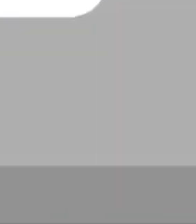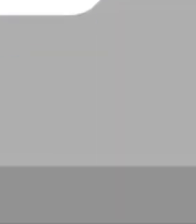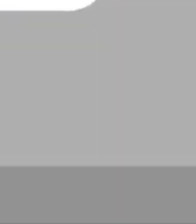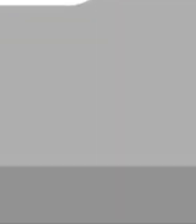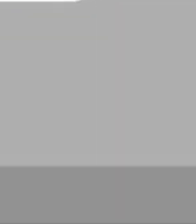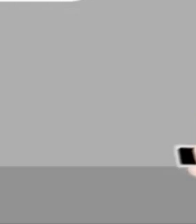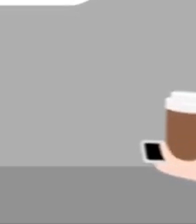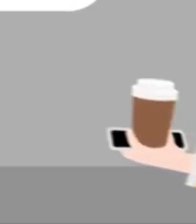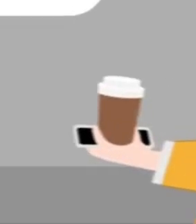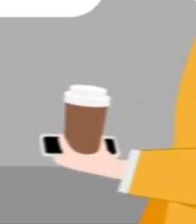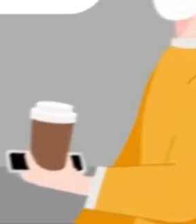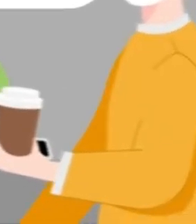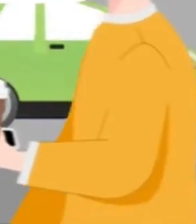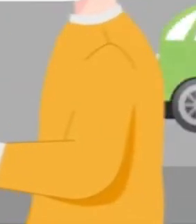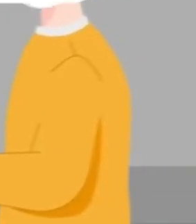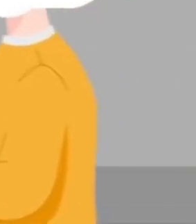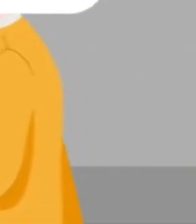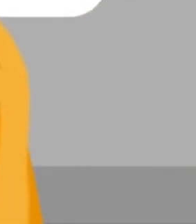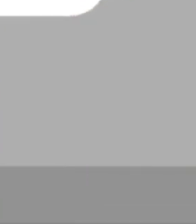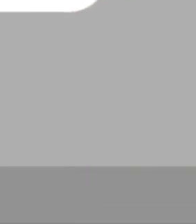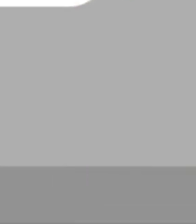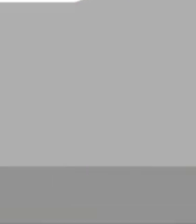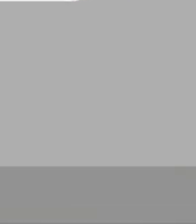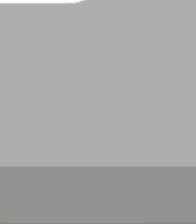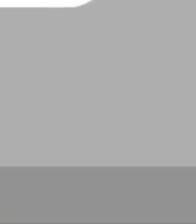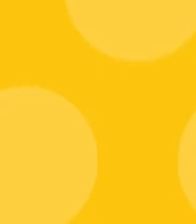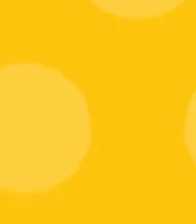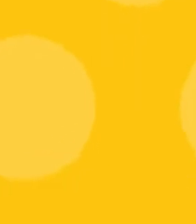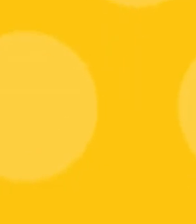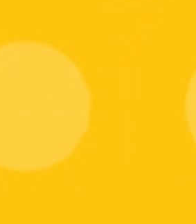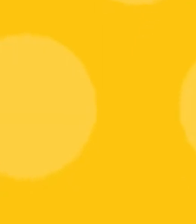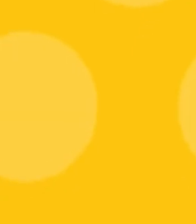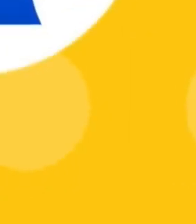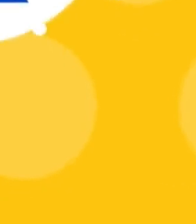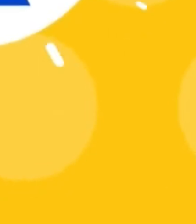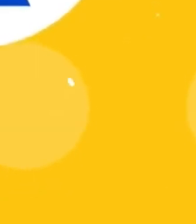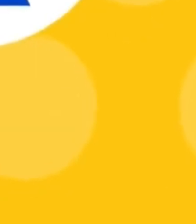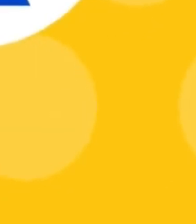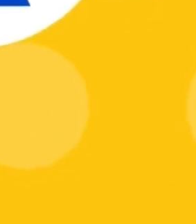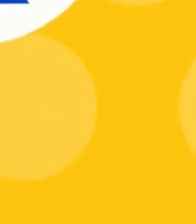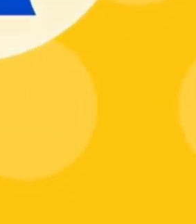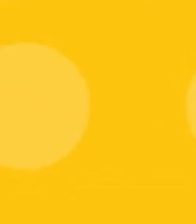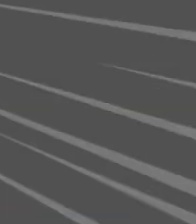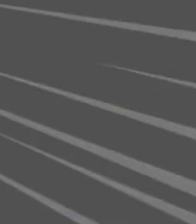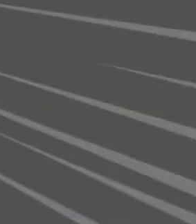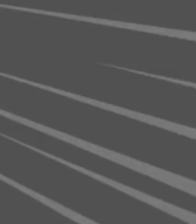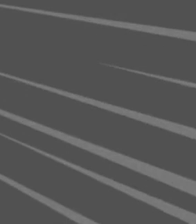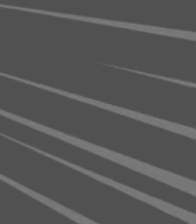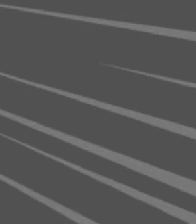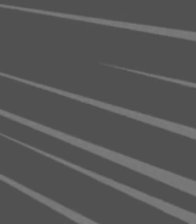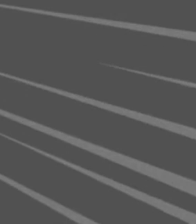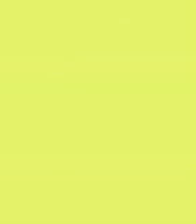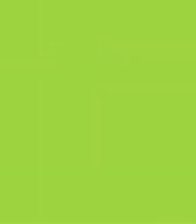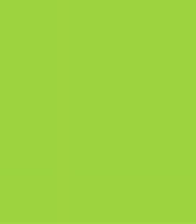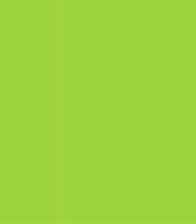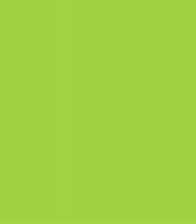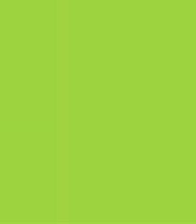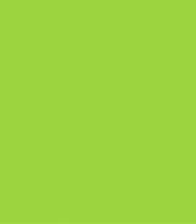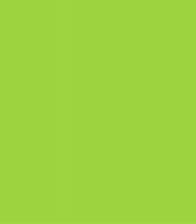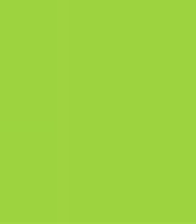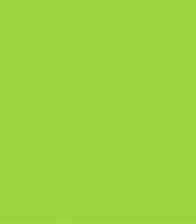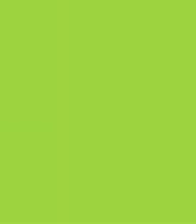우울증이 의심되시나요? 국가정신건강 정보 포털을 이용해보세요. 국가정신건강정보 포털? 자세히 설명해줘.